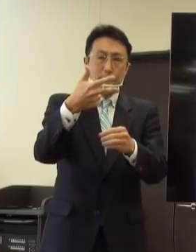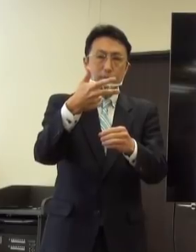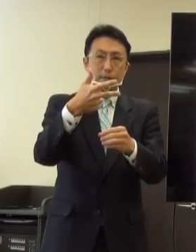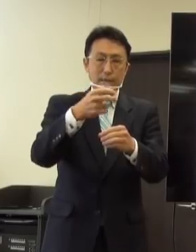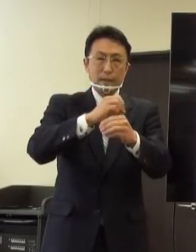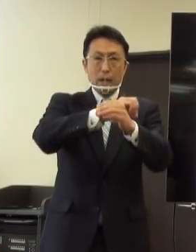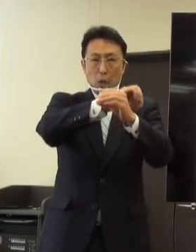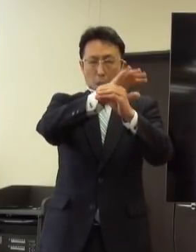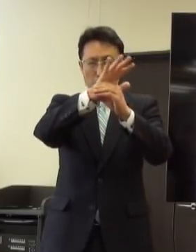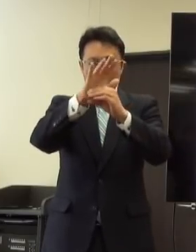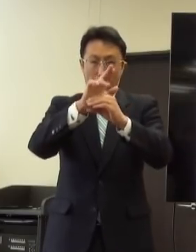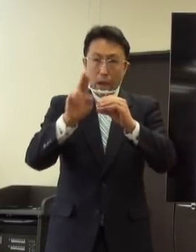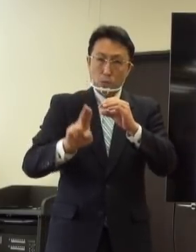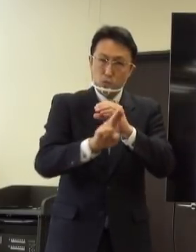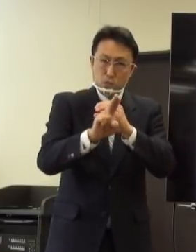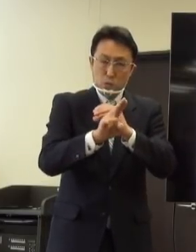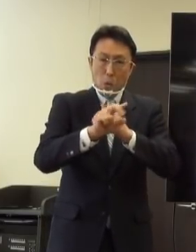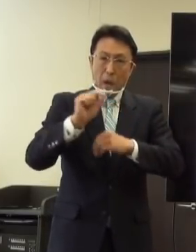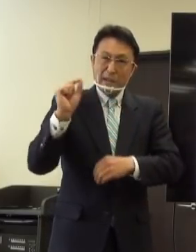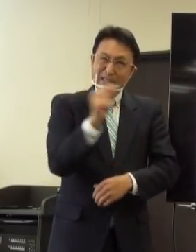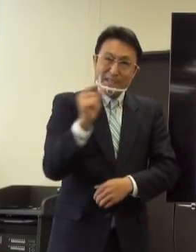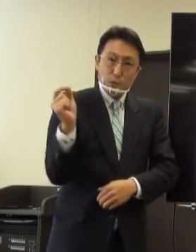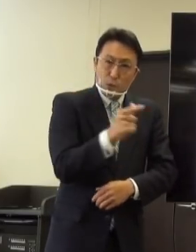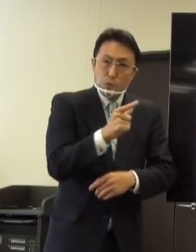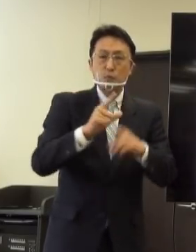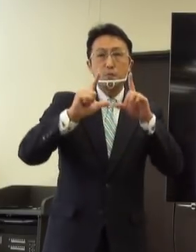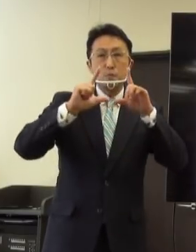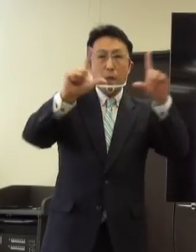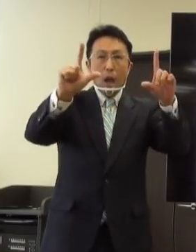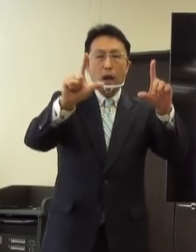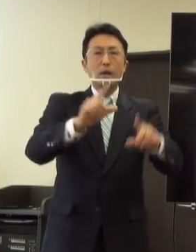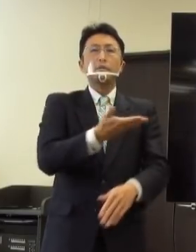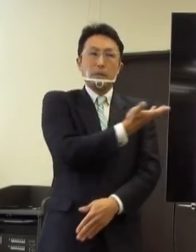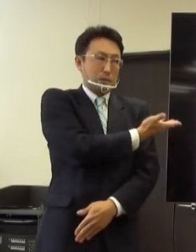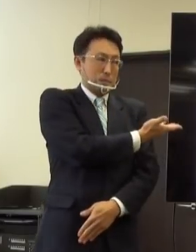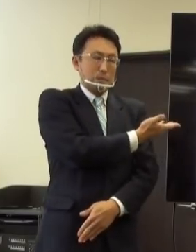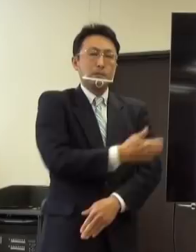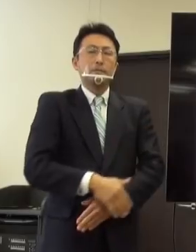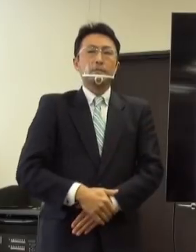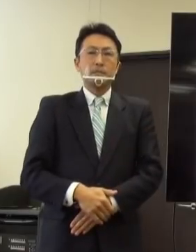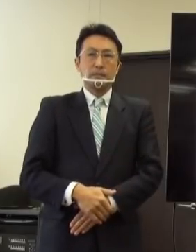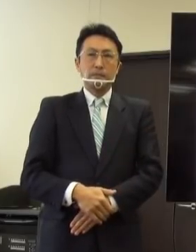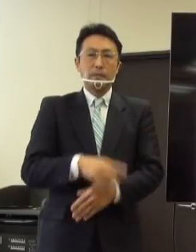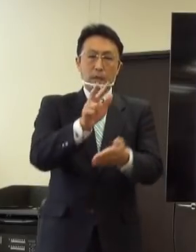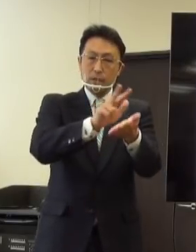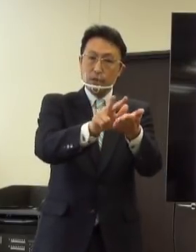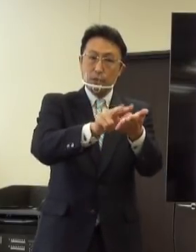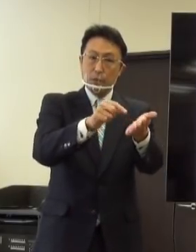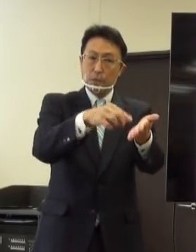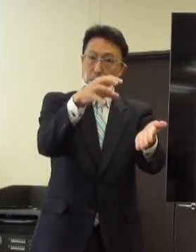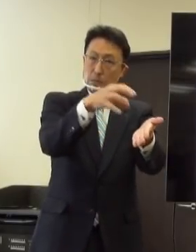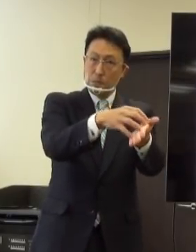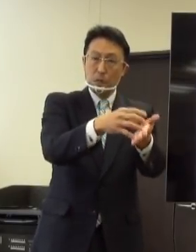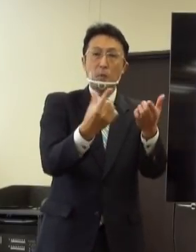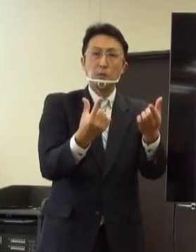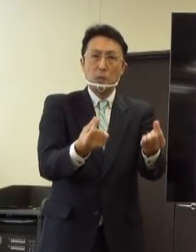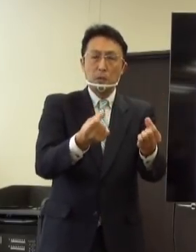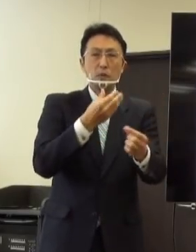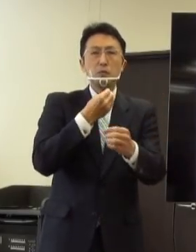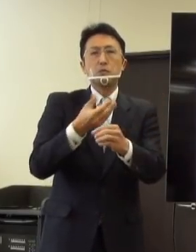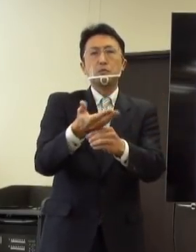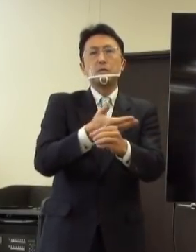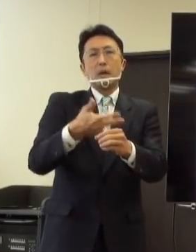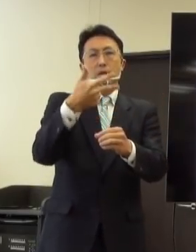急警報を発令をさせていただきます。お手元の資料にありますようにですね、福島市